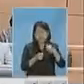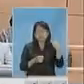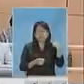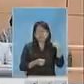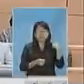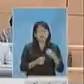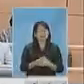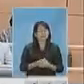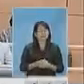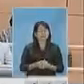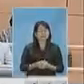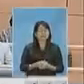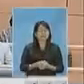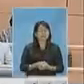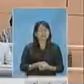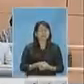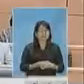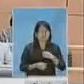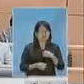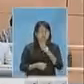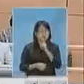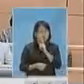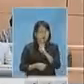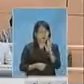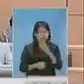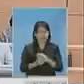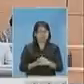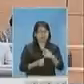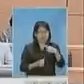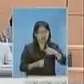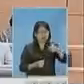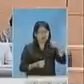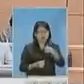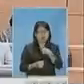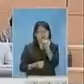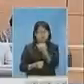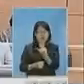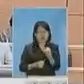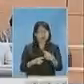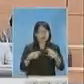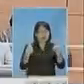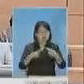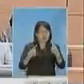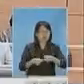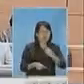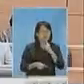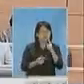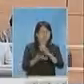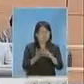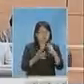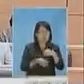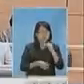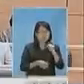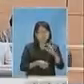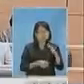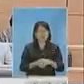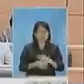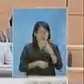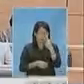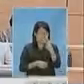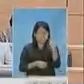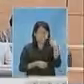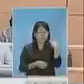ครับผมไม่ได้เหยียบย่ำว่าใครชนะใครแพ้แล้วมาเสียดสีแต่ผมเห็นอย่างนี้จริงๆ